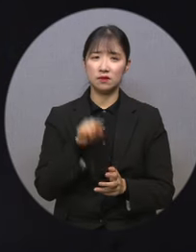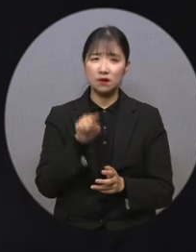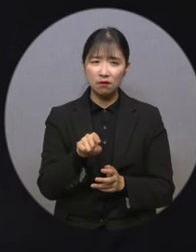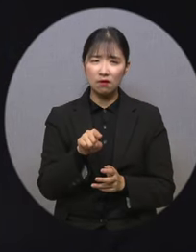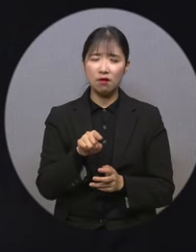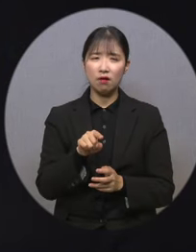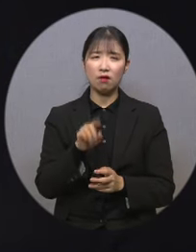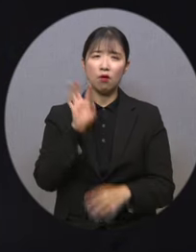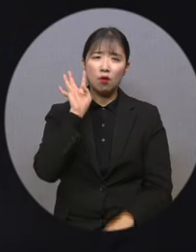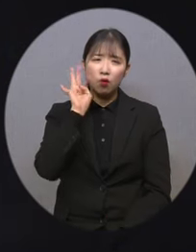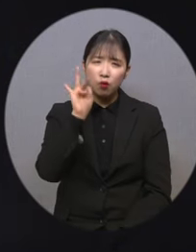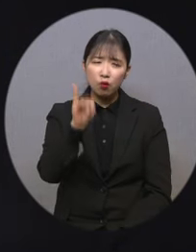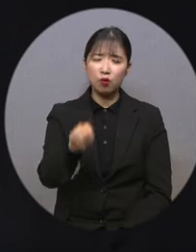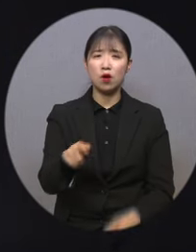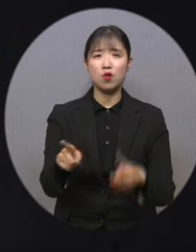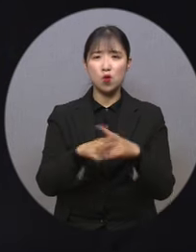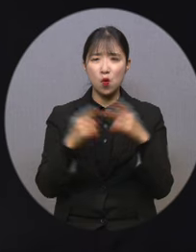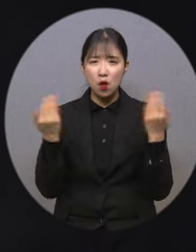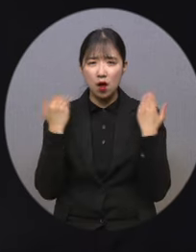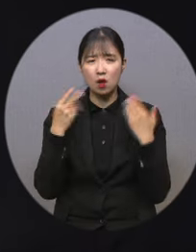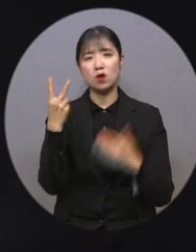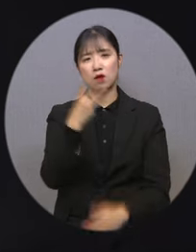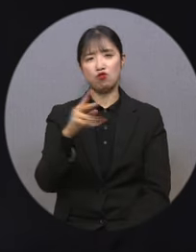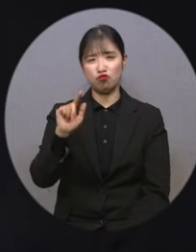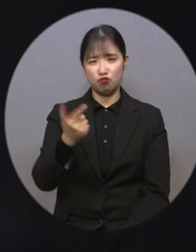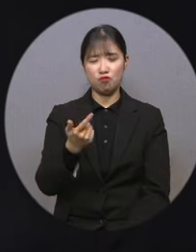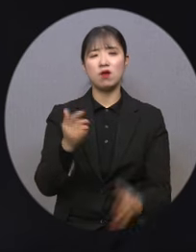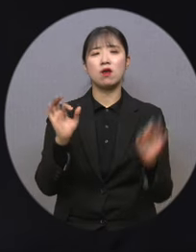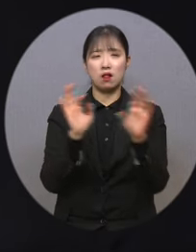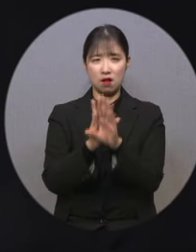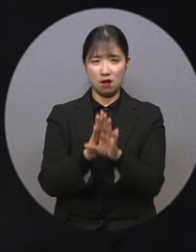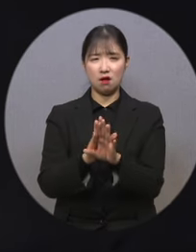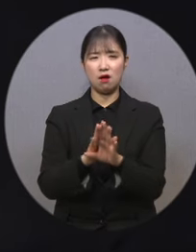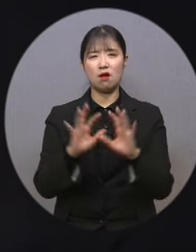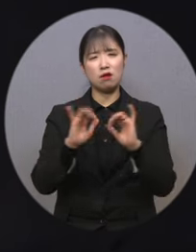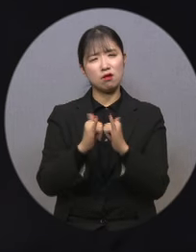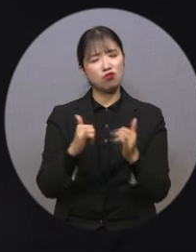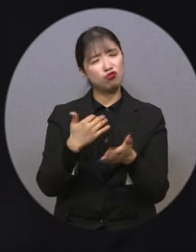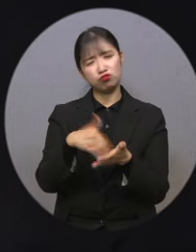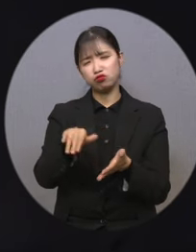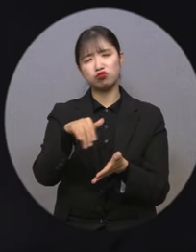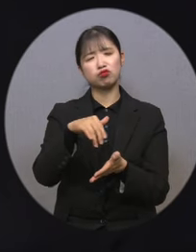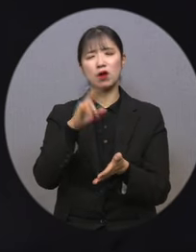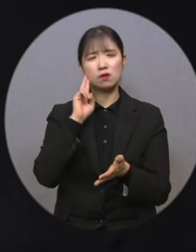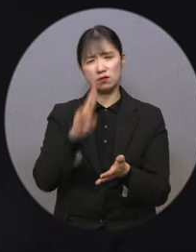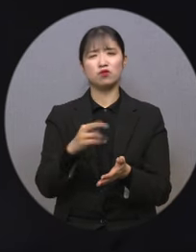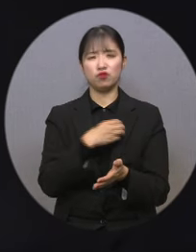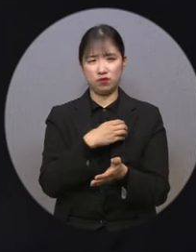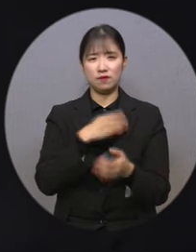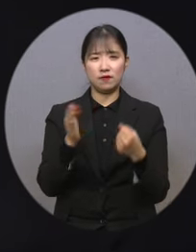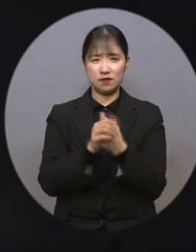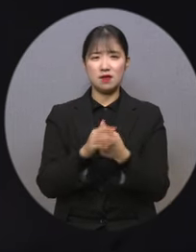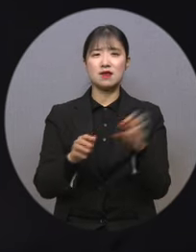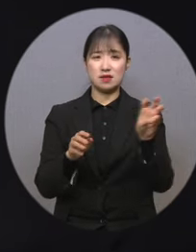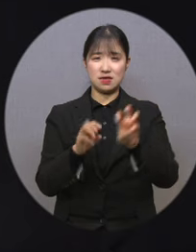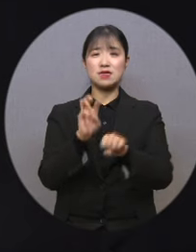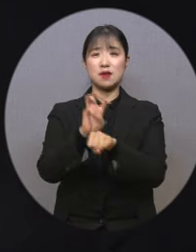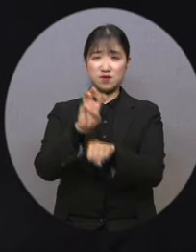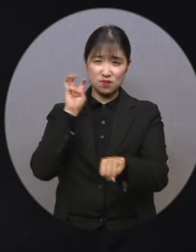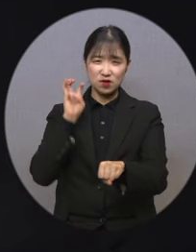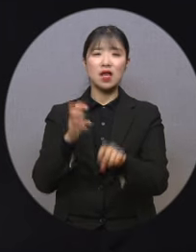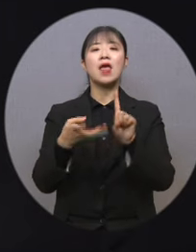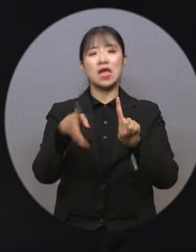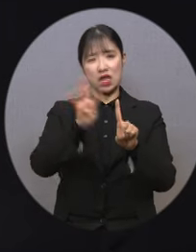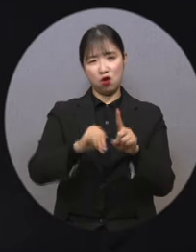갈수록 초등학교 3,600개 없어지고 인구가 심각해집니다. 그래서 제가 30년 전에 1억 주자,